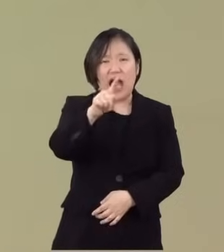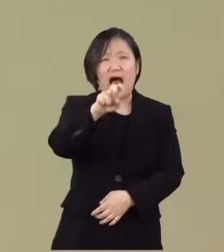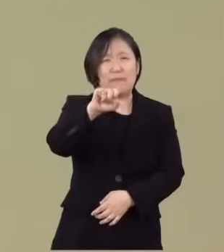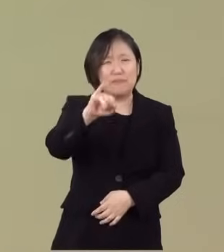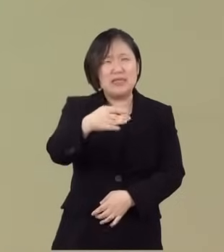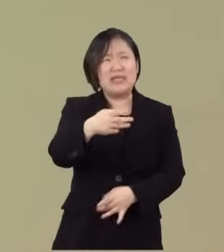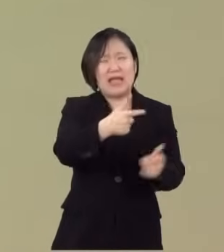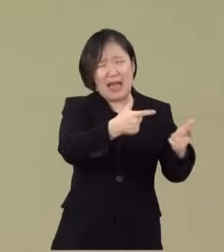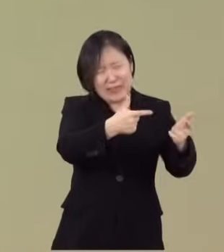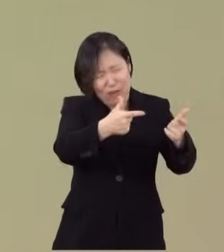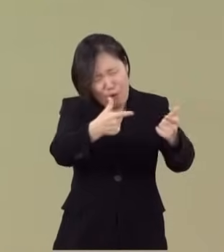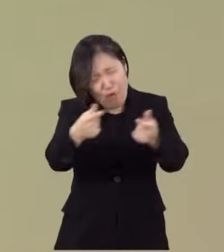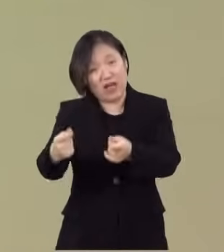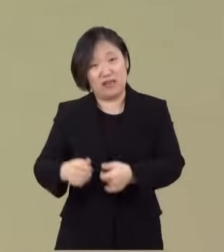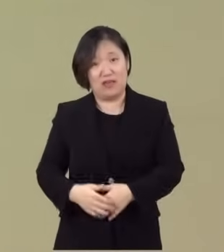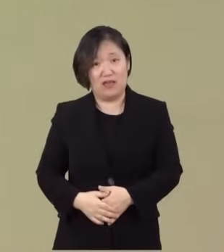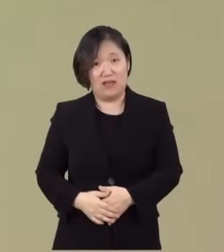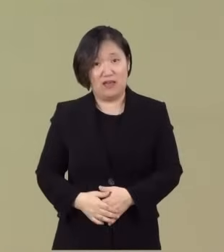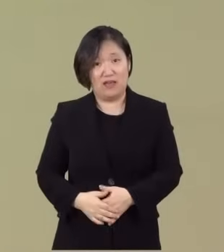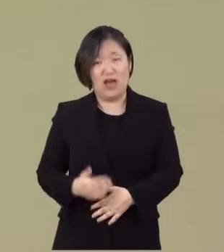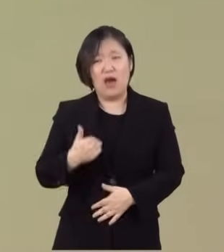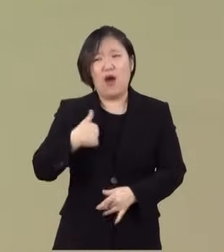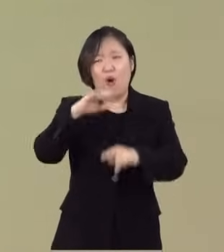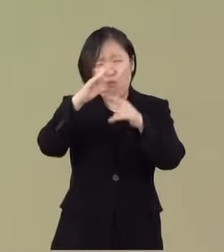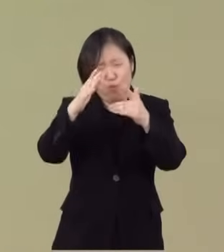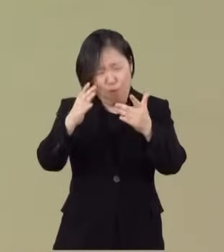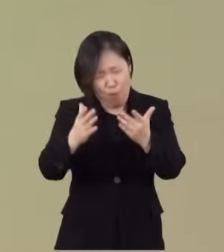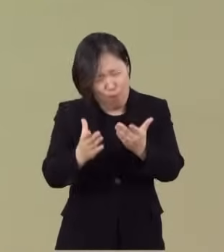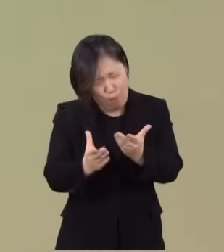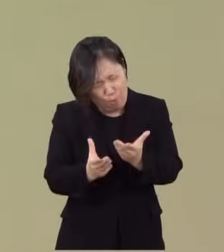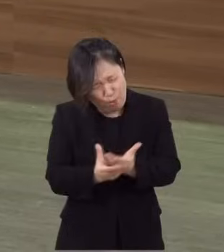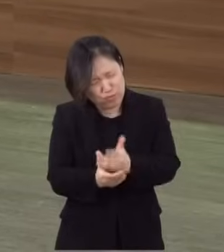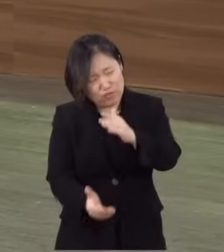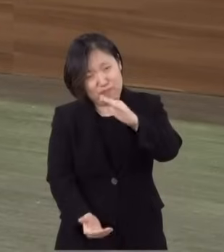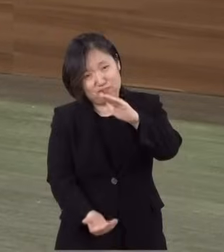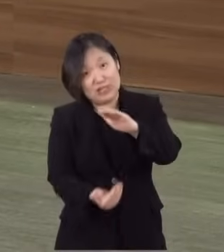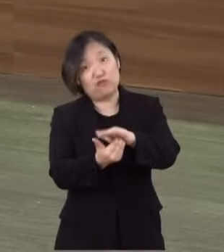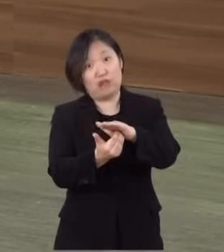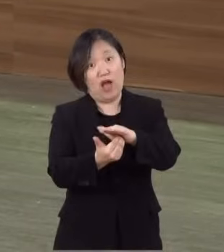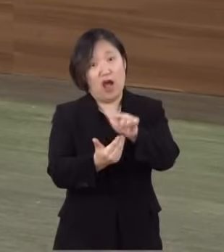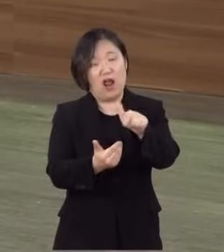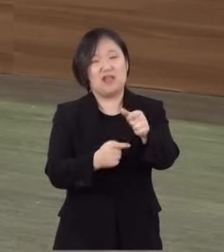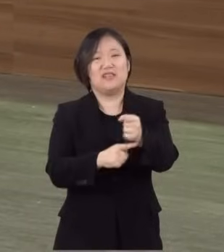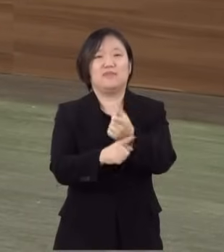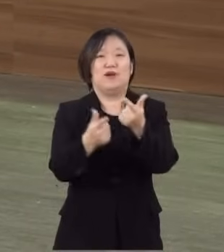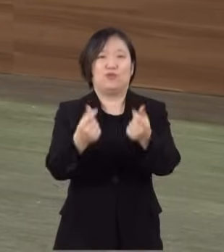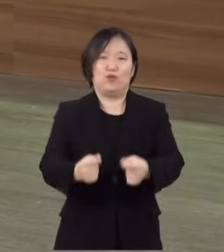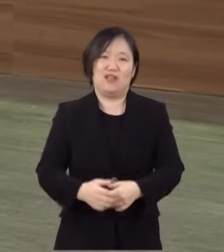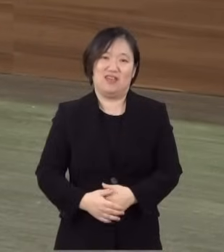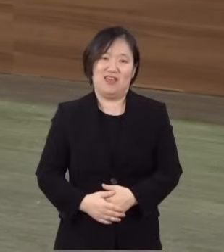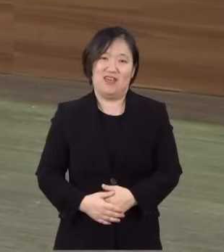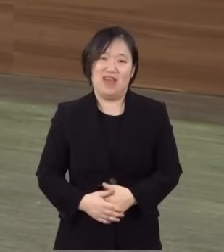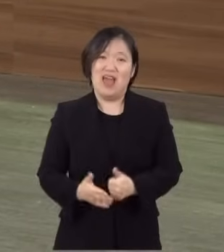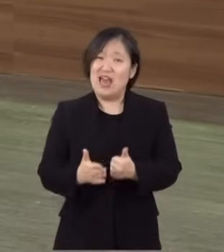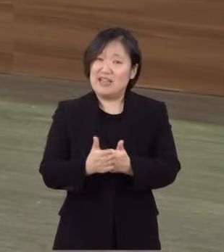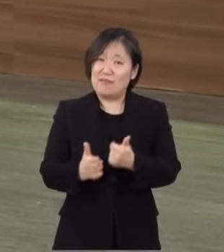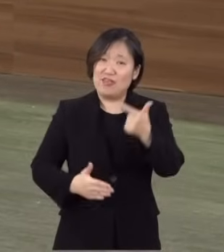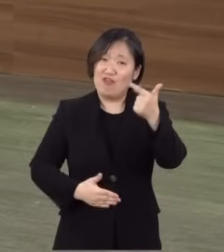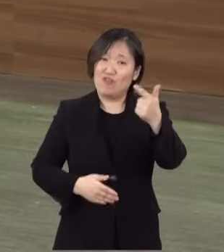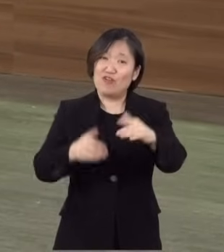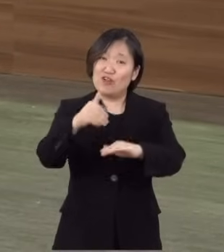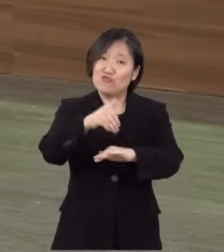도달하다 도착하다 등등의 뜻이 있습니다 그래서 육바라밀 하면 여섯